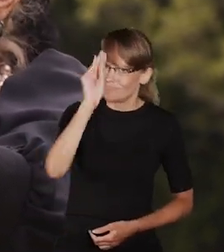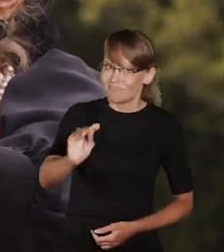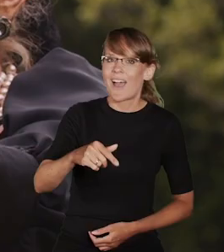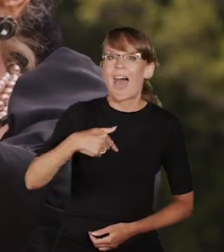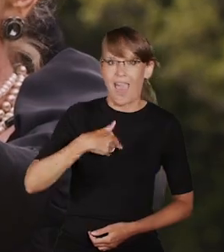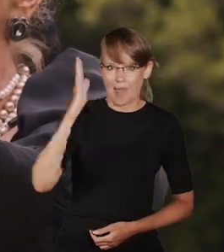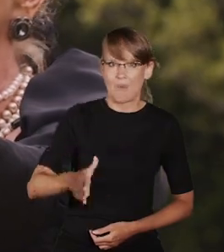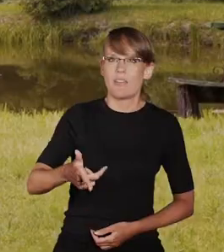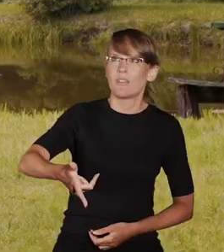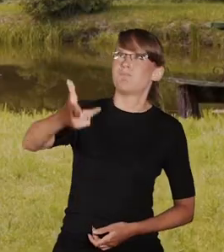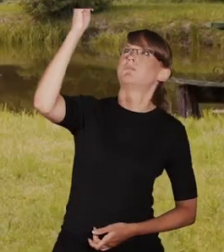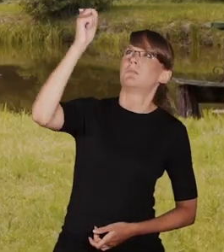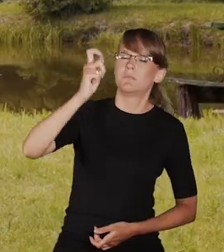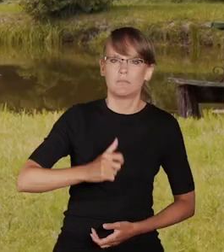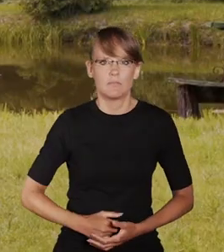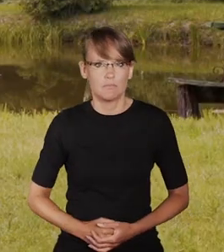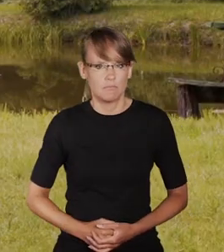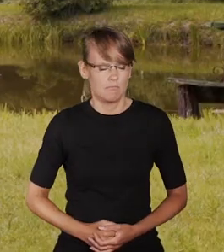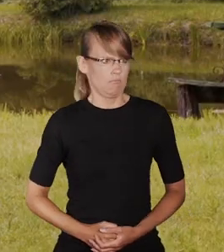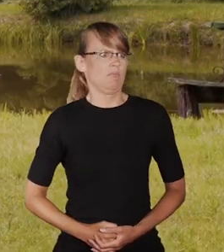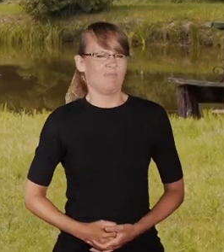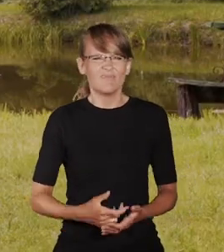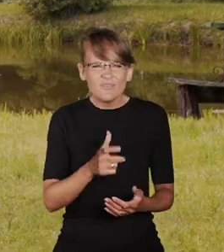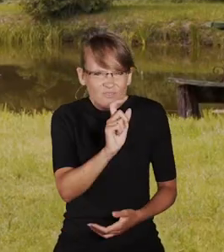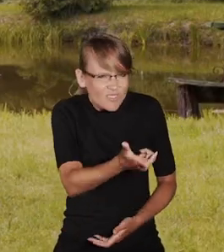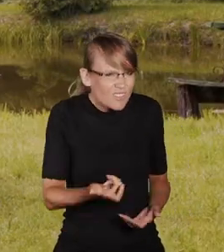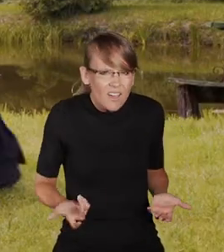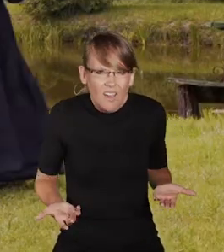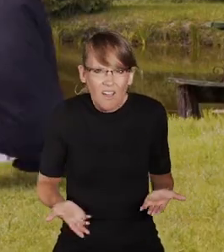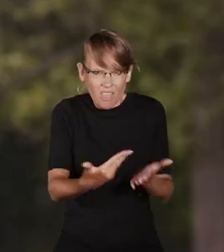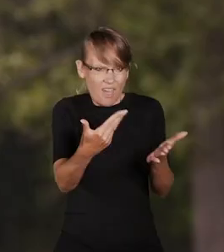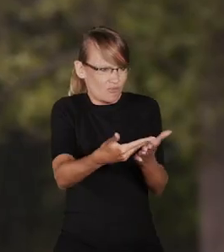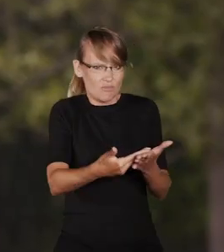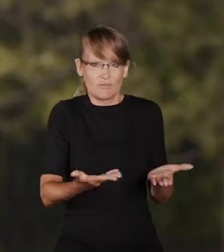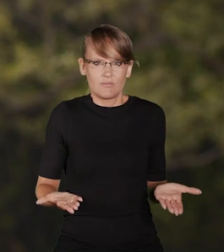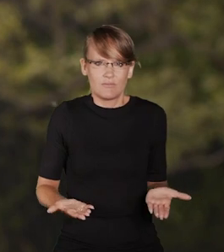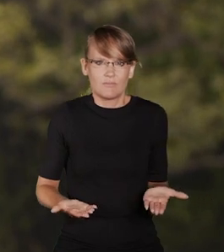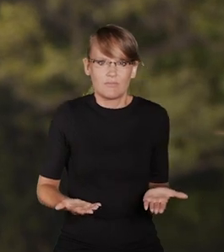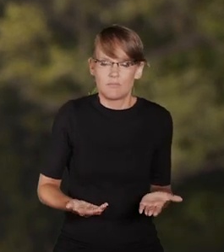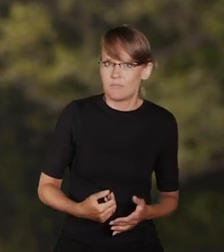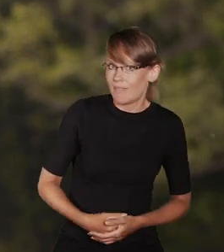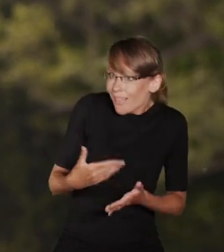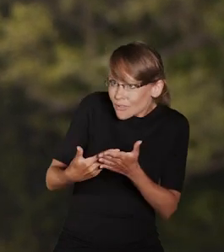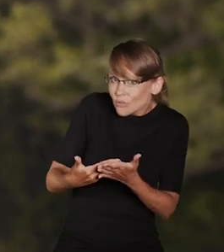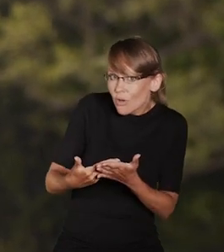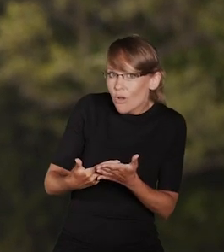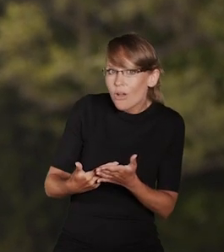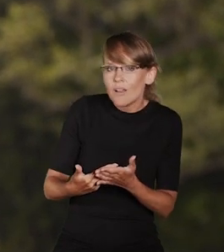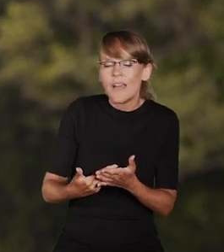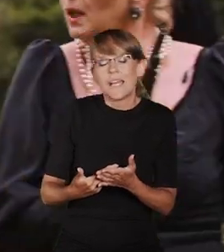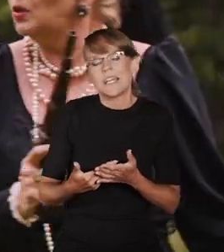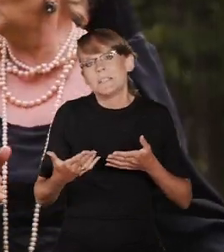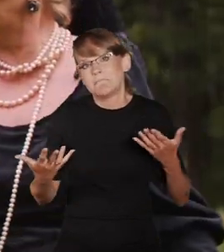ręka nie drgnęła. Doskonale. Chodźmy. Chodźmy. Tylko ja uprzedzam, że ja wystrzelę w